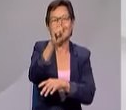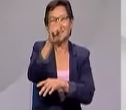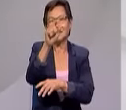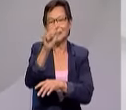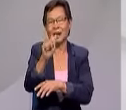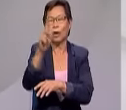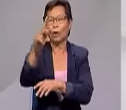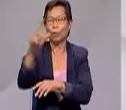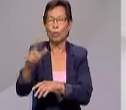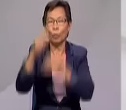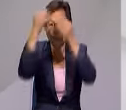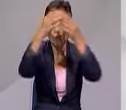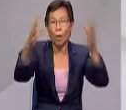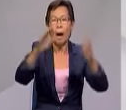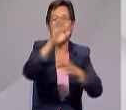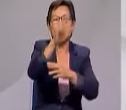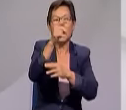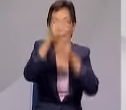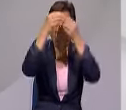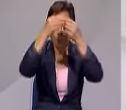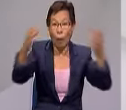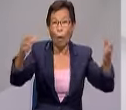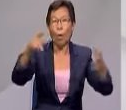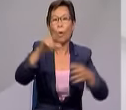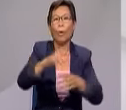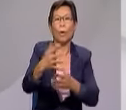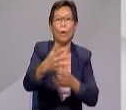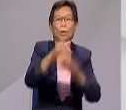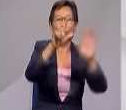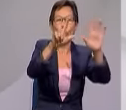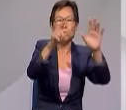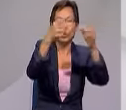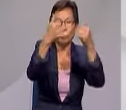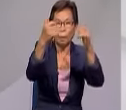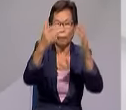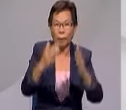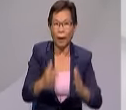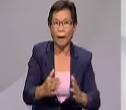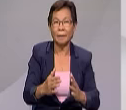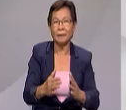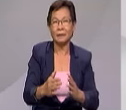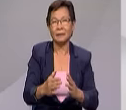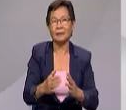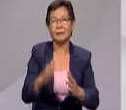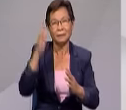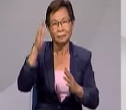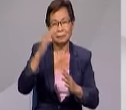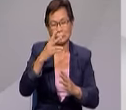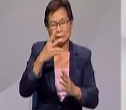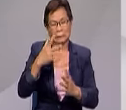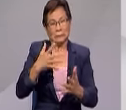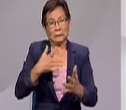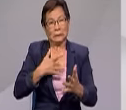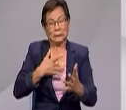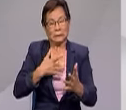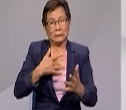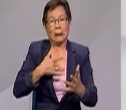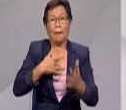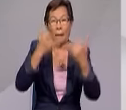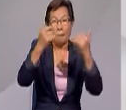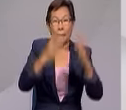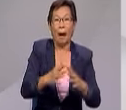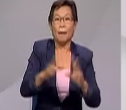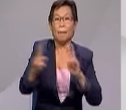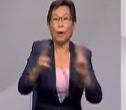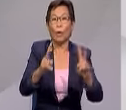Selepas pengumuman Persatuan Badminton Malaysia BAM menggugurkan 7 pemain, Presiden Atlet Kebangsaan dilihat agak terkesan. Pemain bergu lelaki Tok